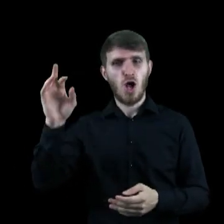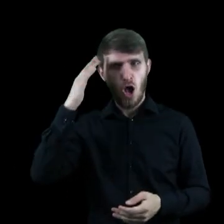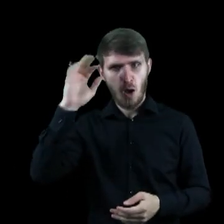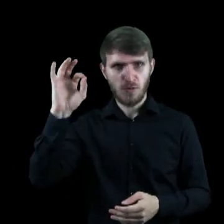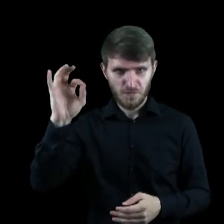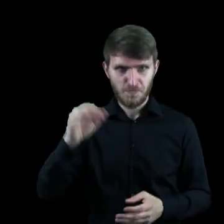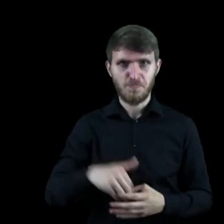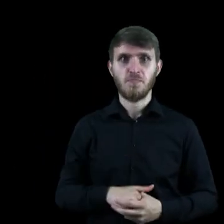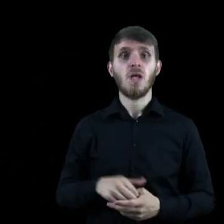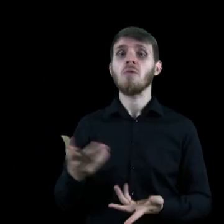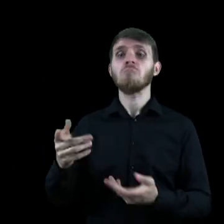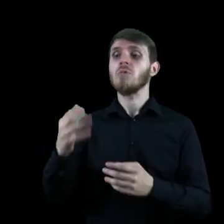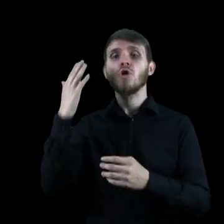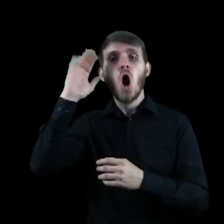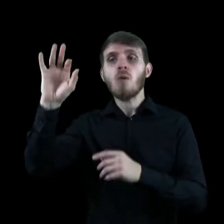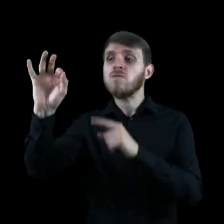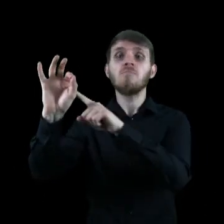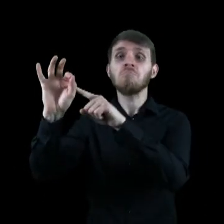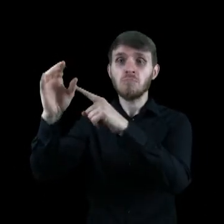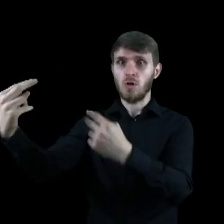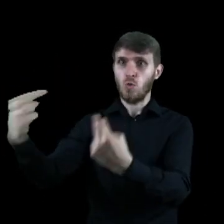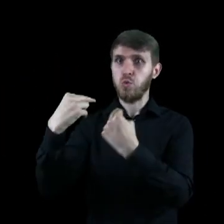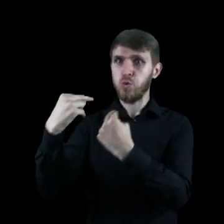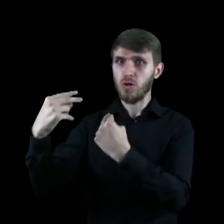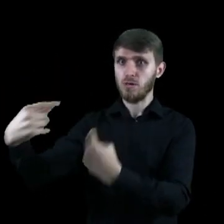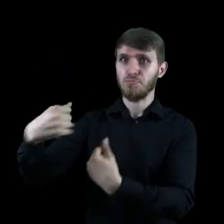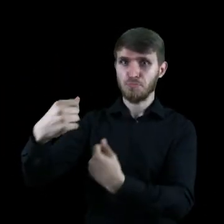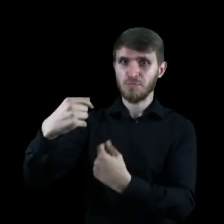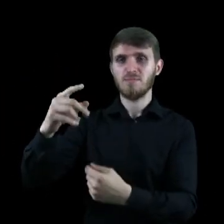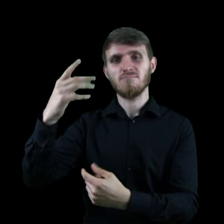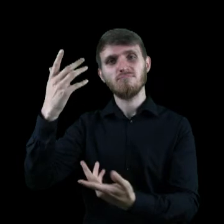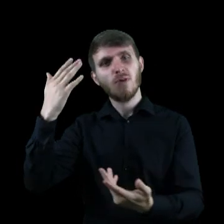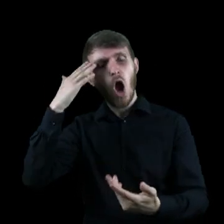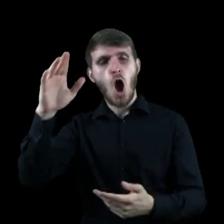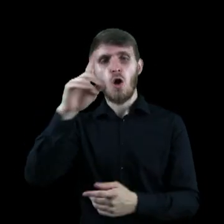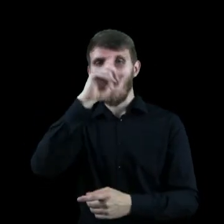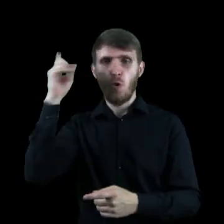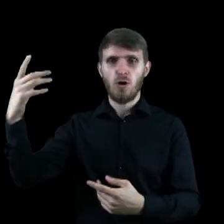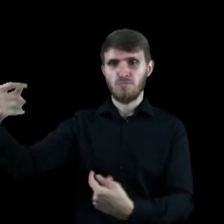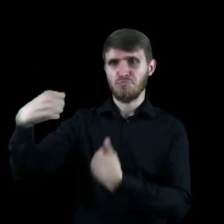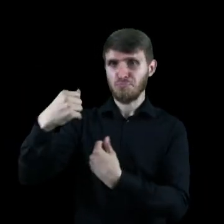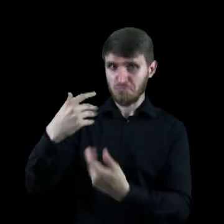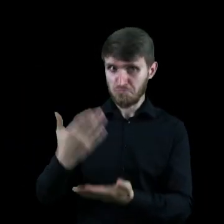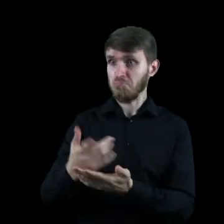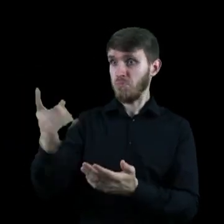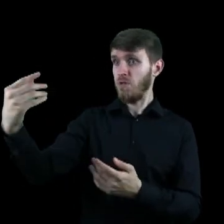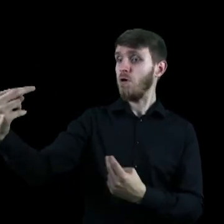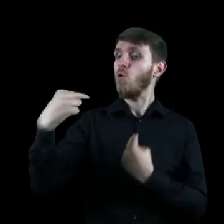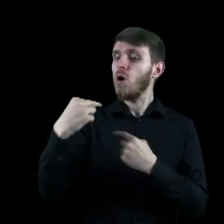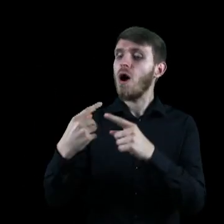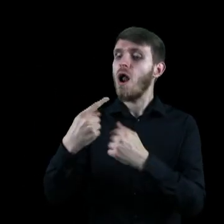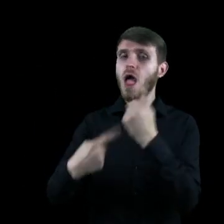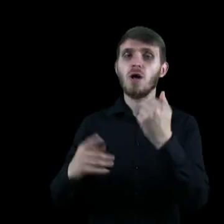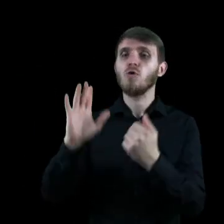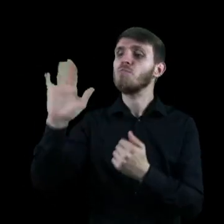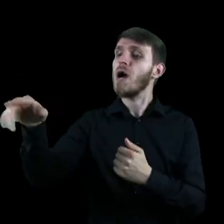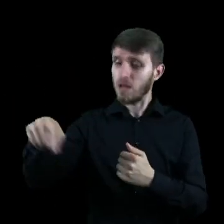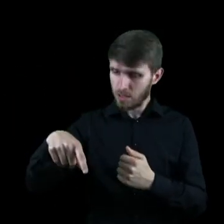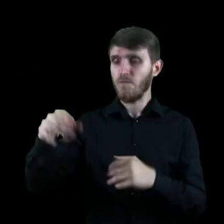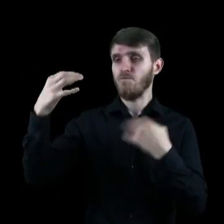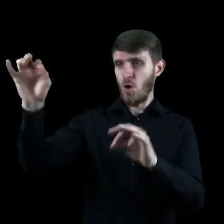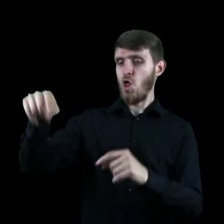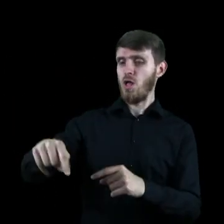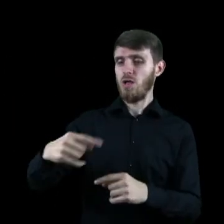jest reprezentowana przez akcję, no to wówczas właściciele mają prawo do tej części aktywów, która jest